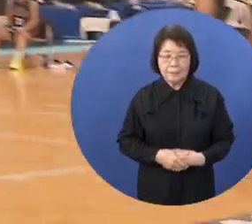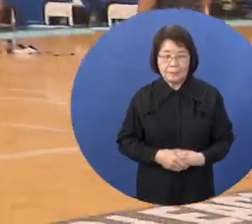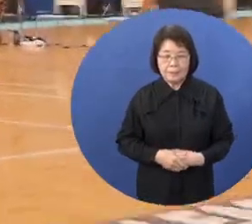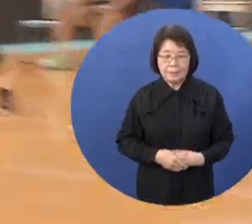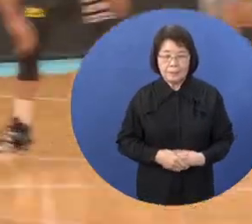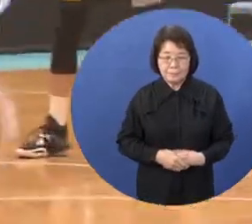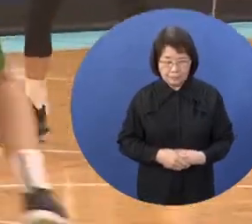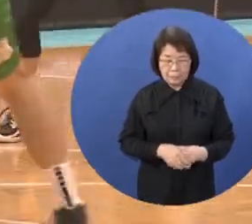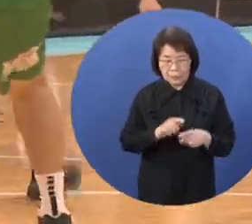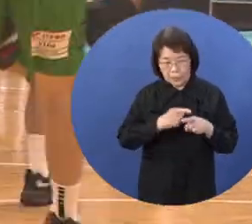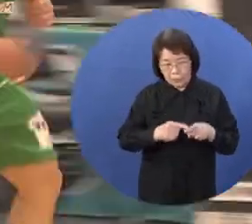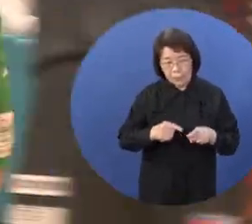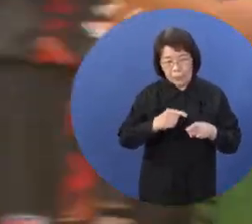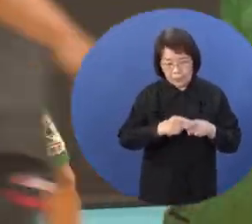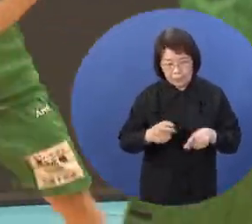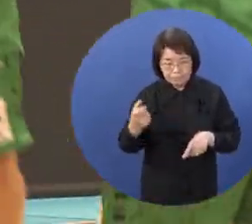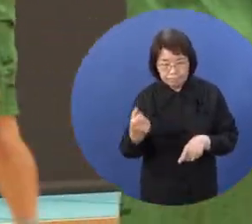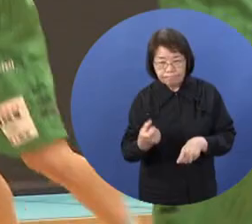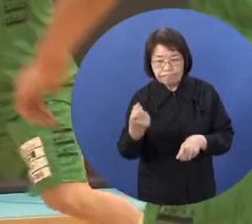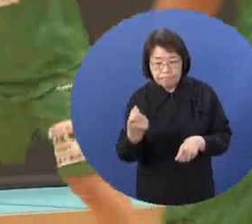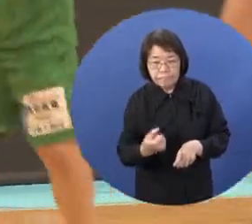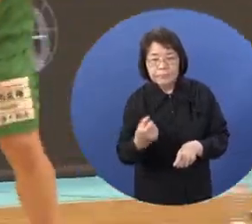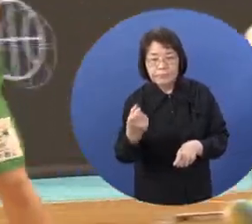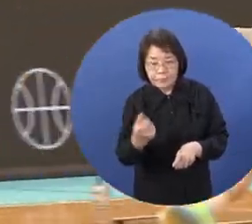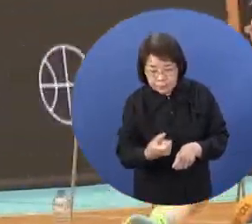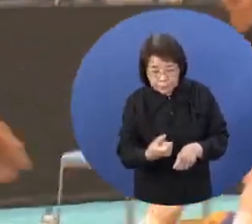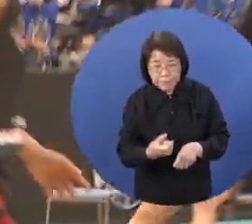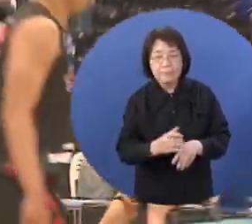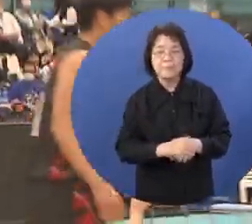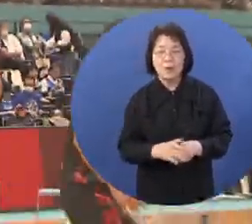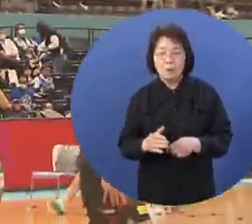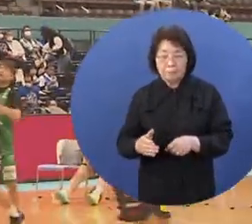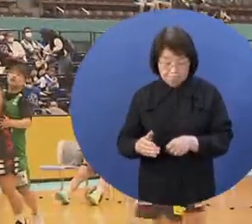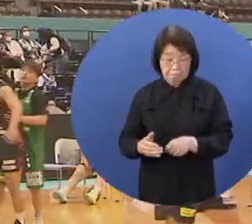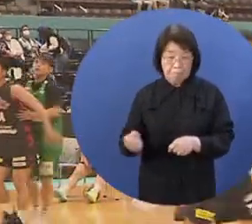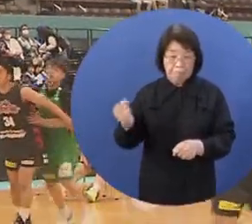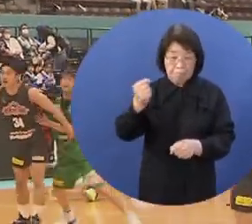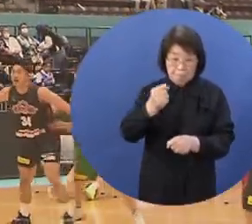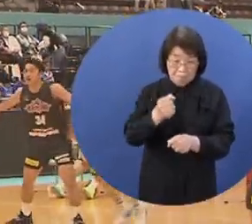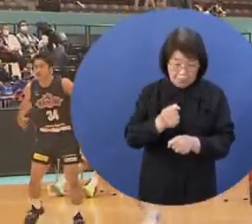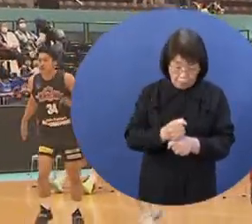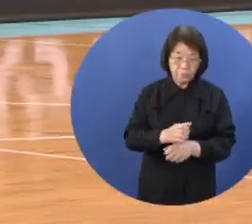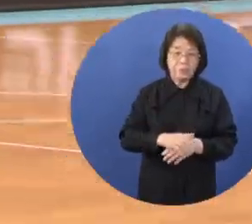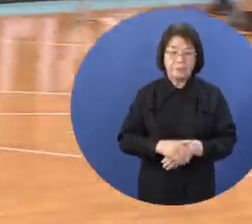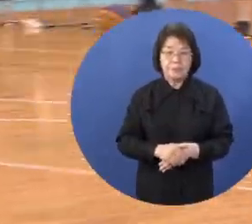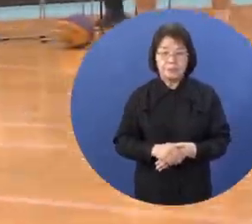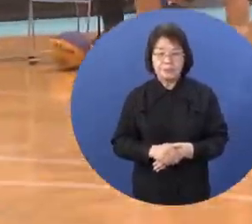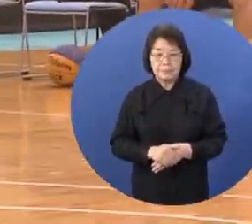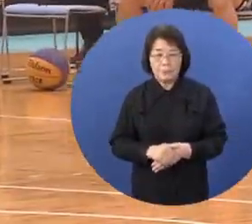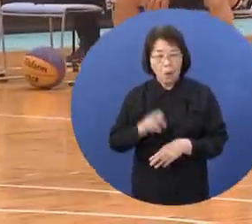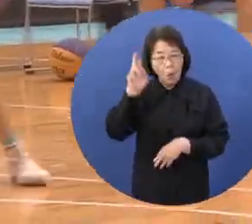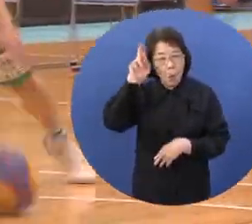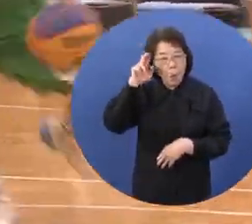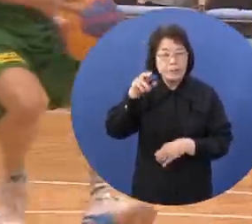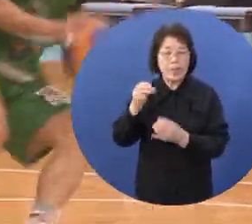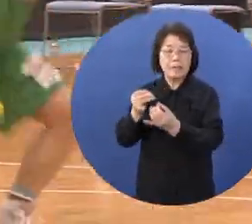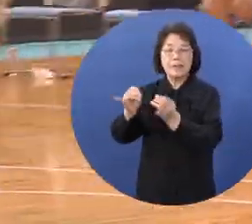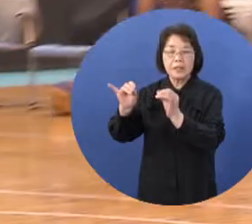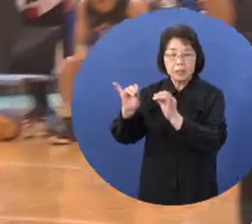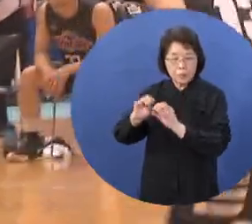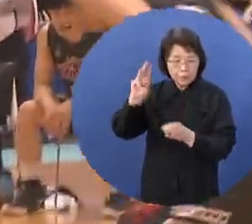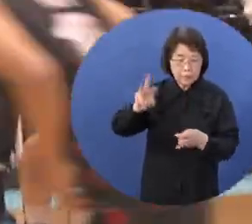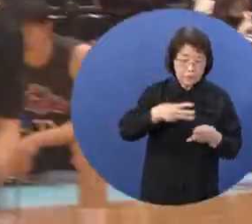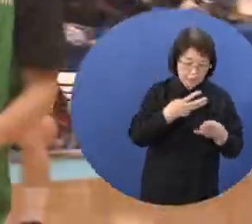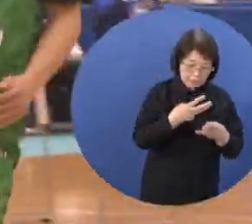少しずつ着実に広がっている 3×3 の魅力だからこそ、大阪ダイム、そして吹田市への思